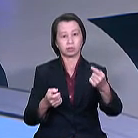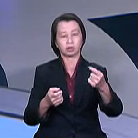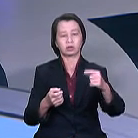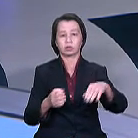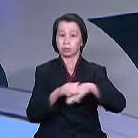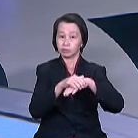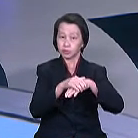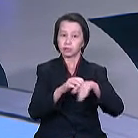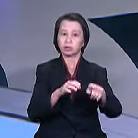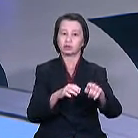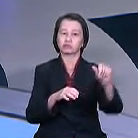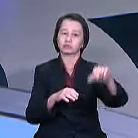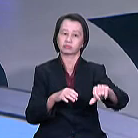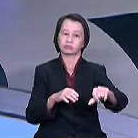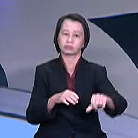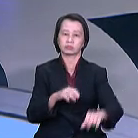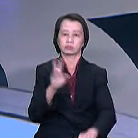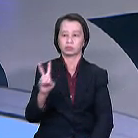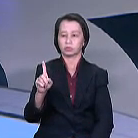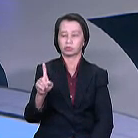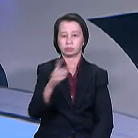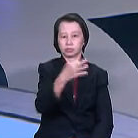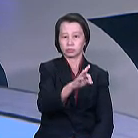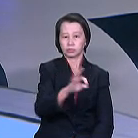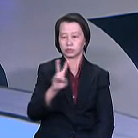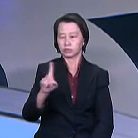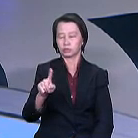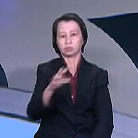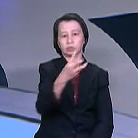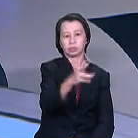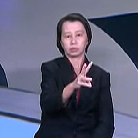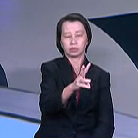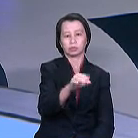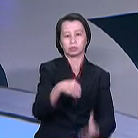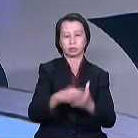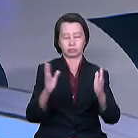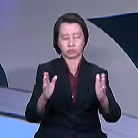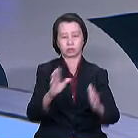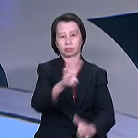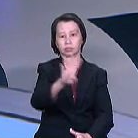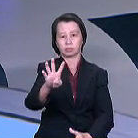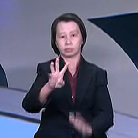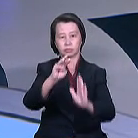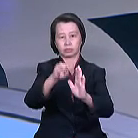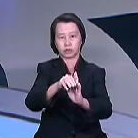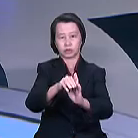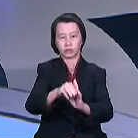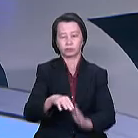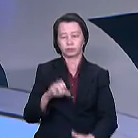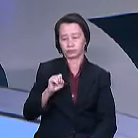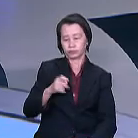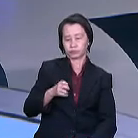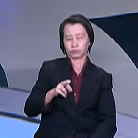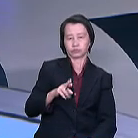Britain, Chloe Bird Lauren Smith 21-19, 21-16 dalam tempoh 44 minit. Muhammad Sharifuddin